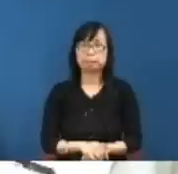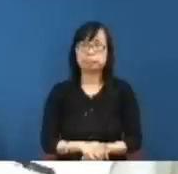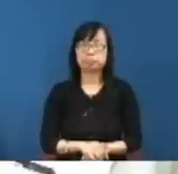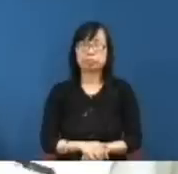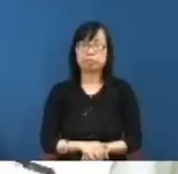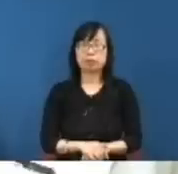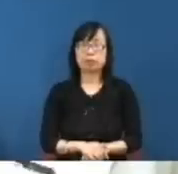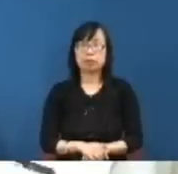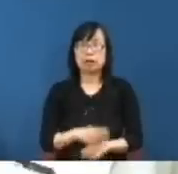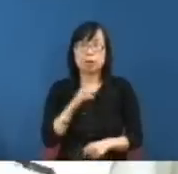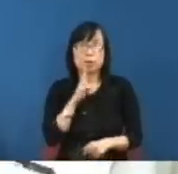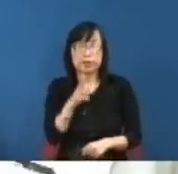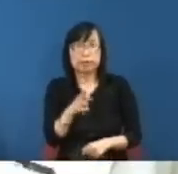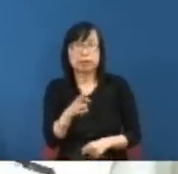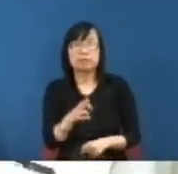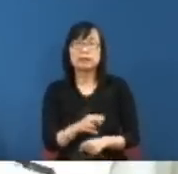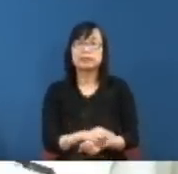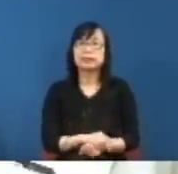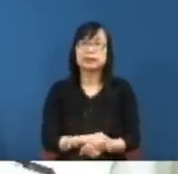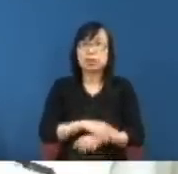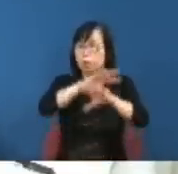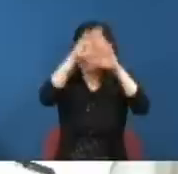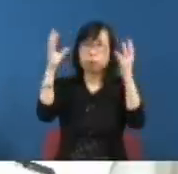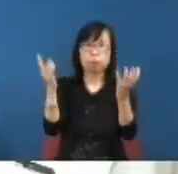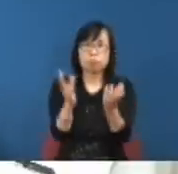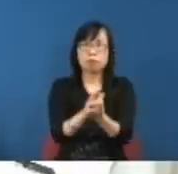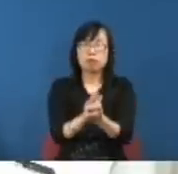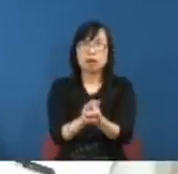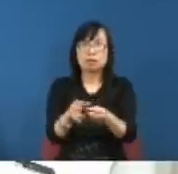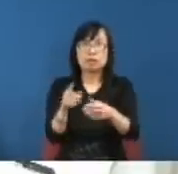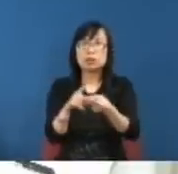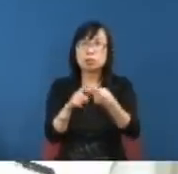佢令到全世界工人揾少咗錢，